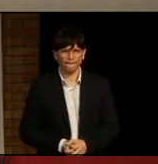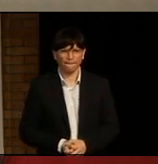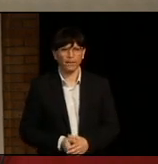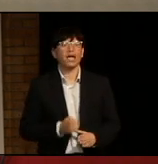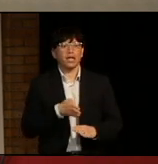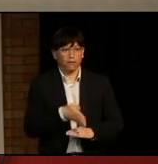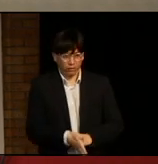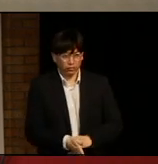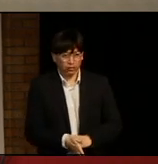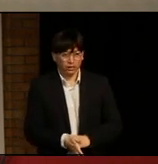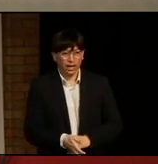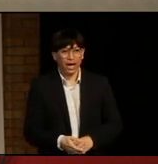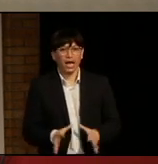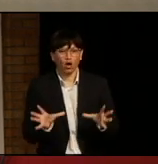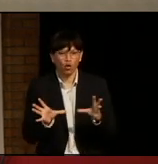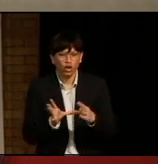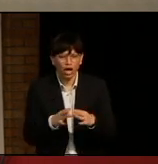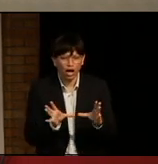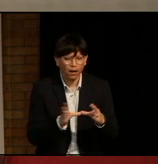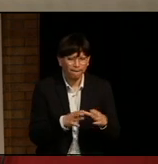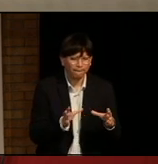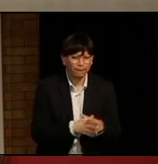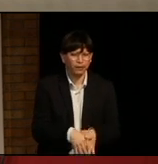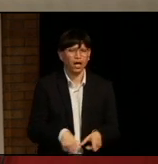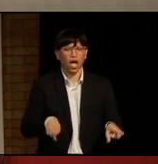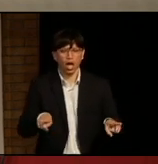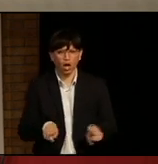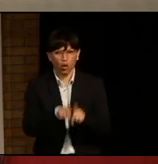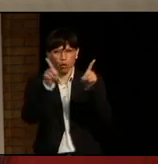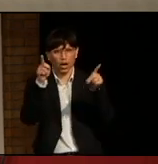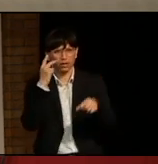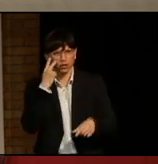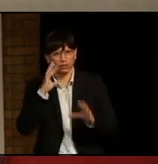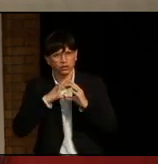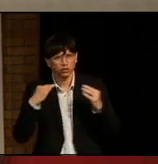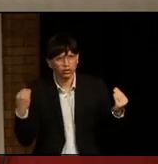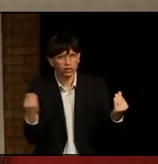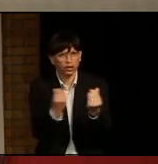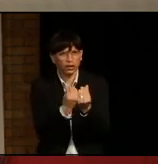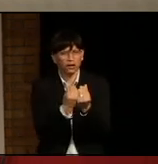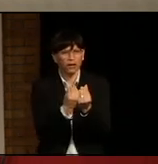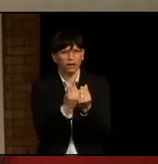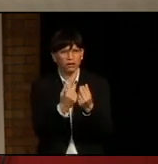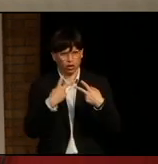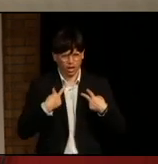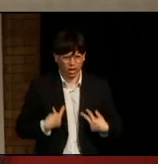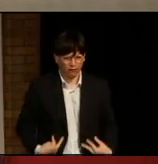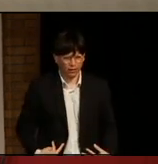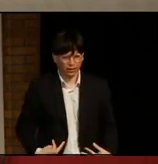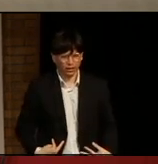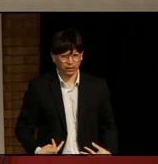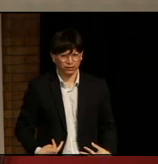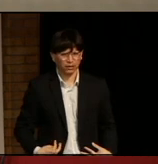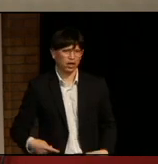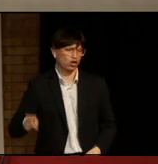entrare in una relazione comunitaria esattamente la sua visione del mondo il suo approccio alla vita perché non